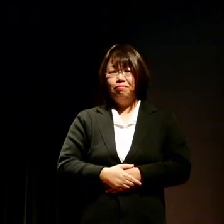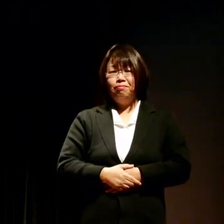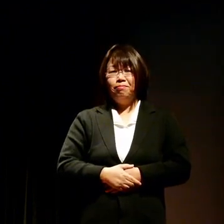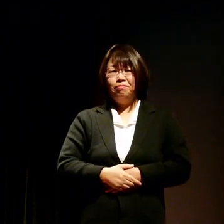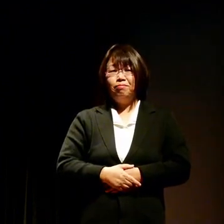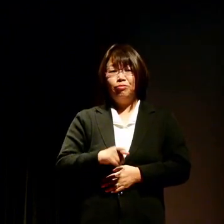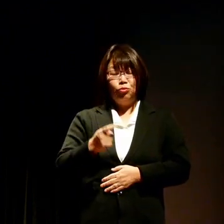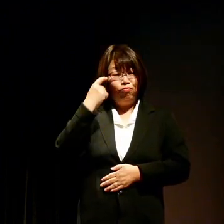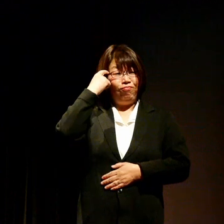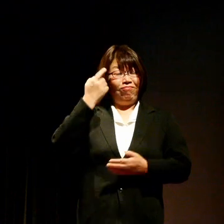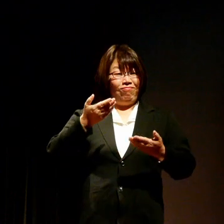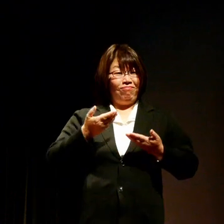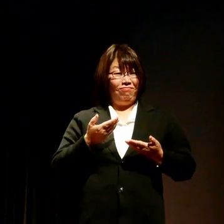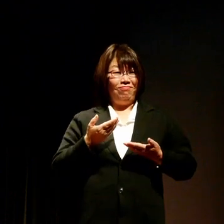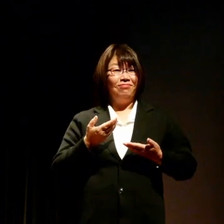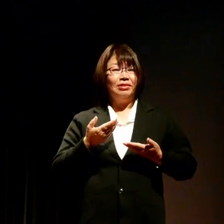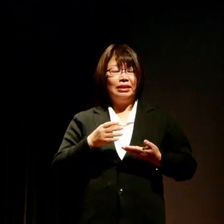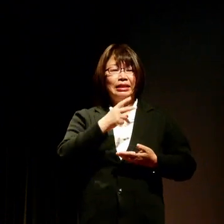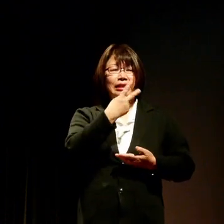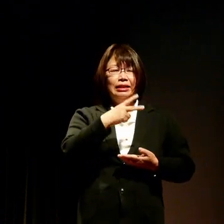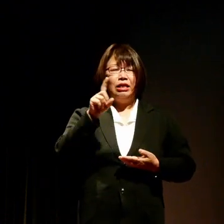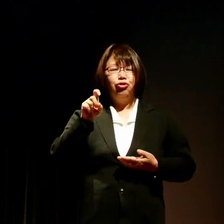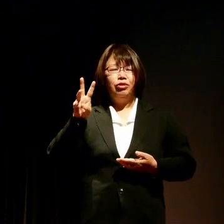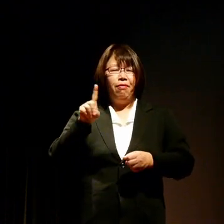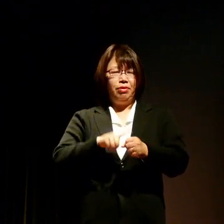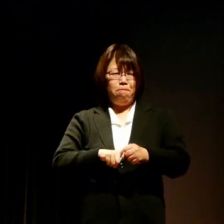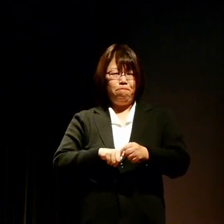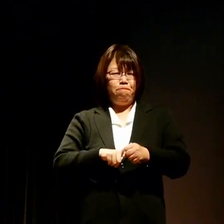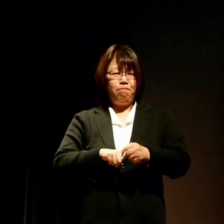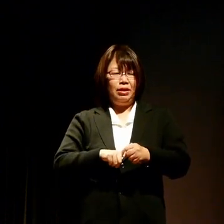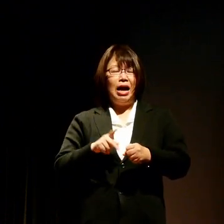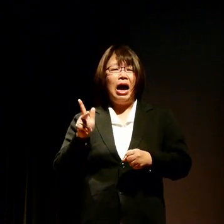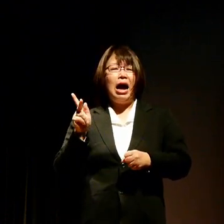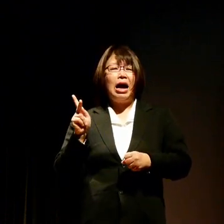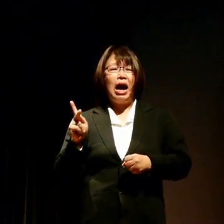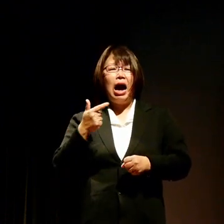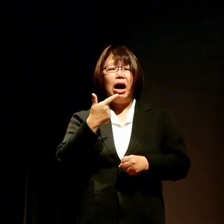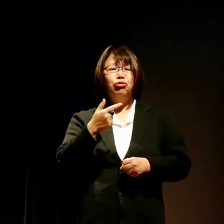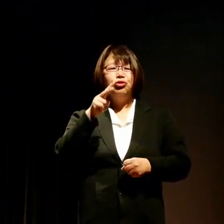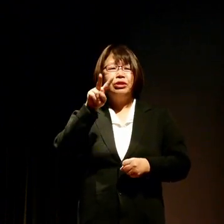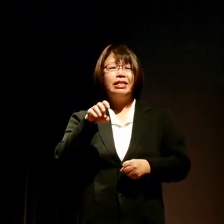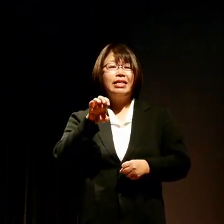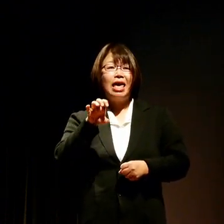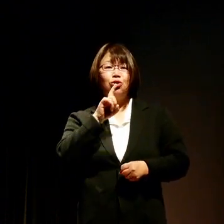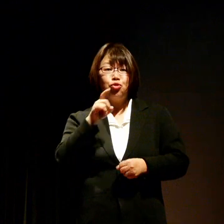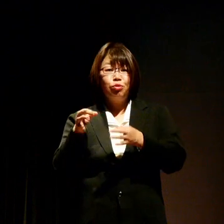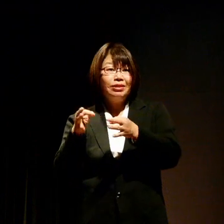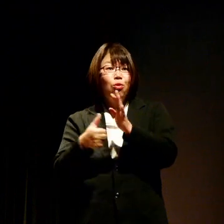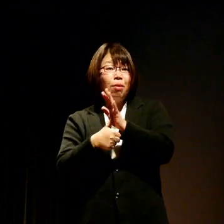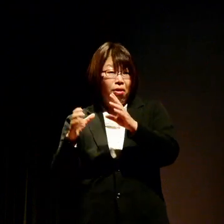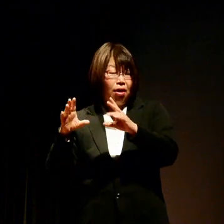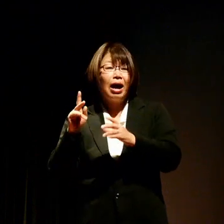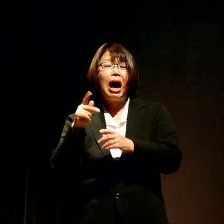それを気づかせてくれたのが2013年のカムリエというお店です。